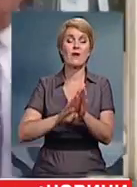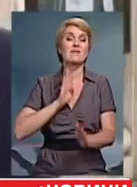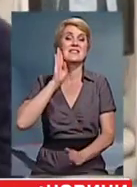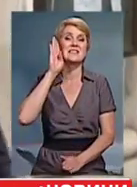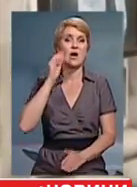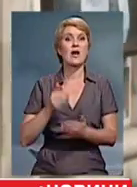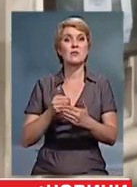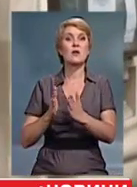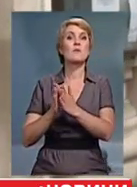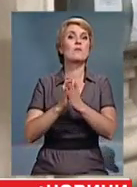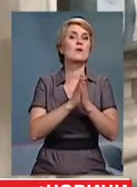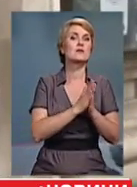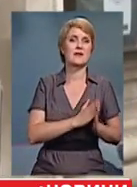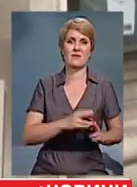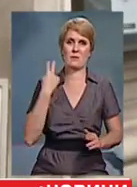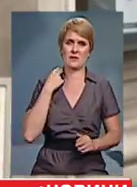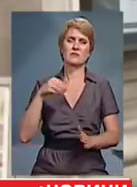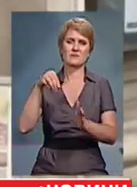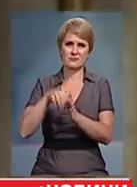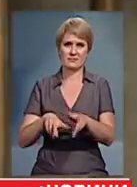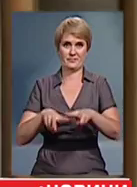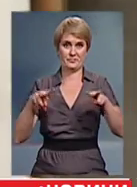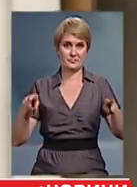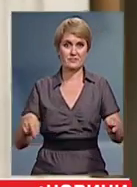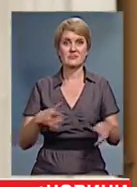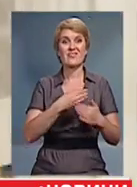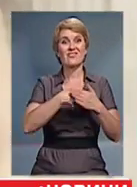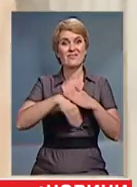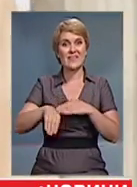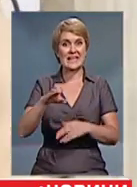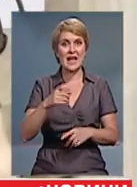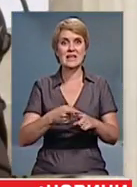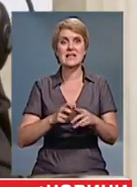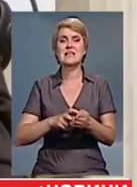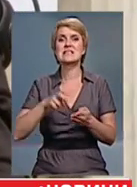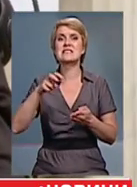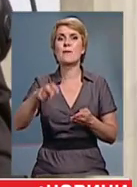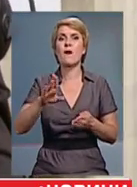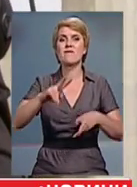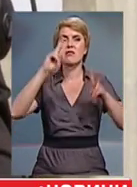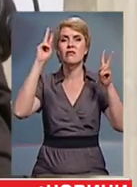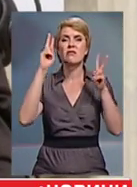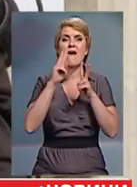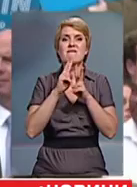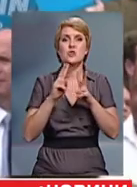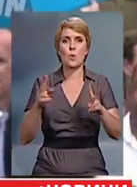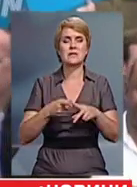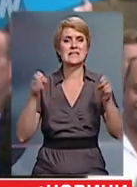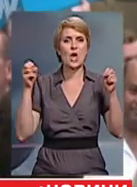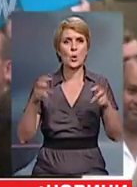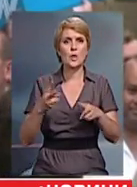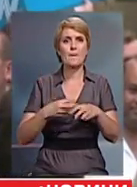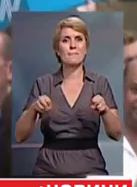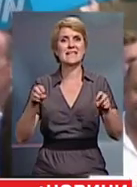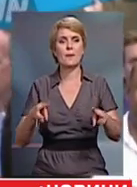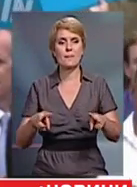І востаннє закликав до цього співвітчизників. Наголосив, вихід із ЄС – трибоку невідомість. А це загрожує безпеці та економіці країни.